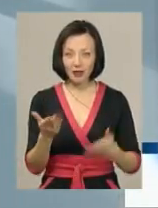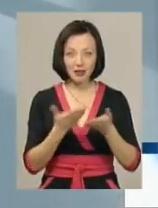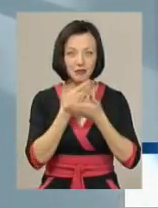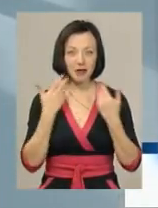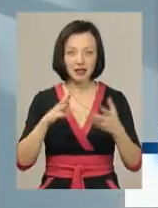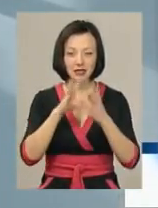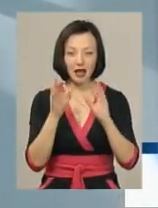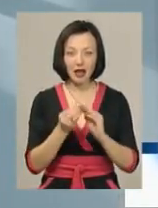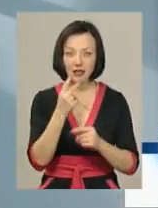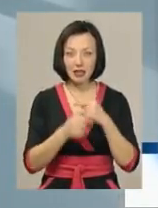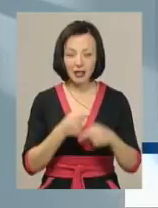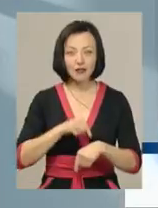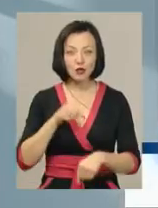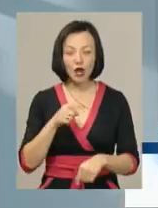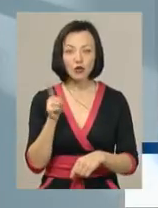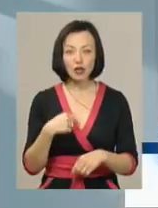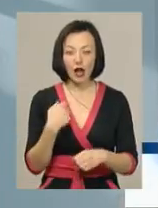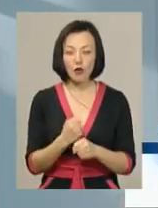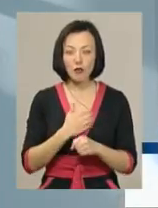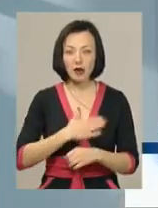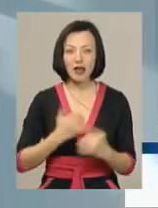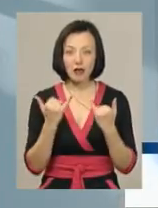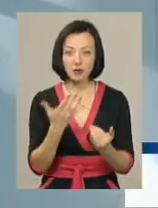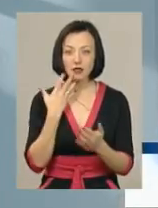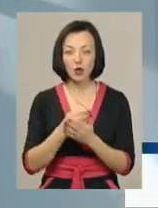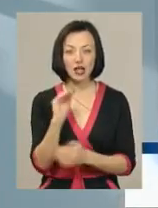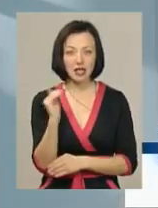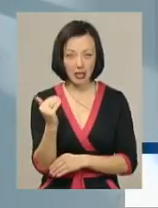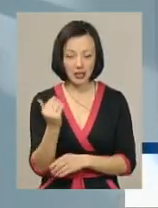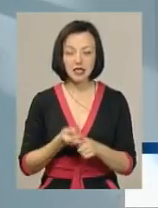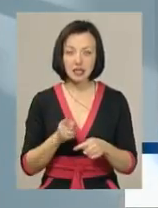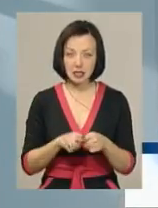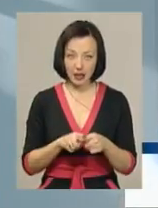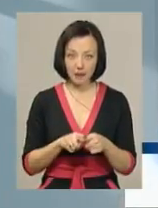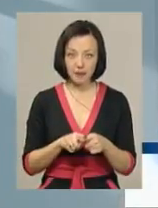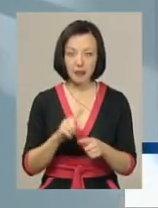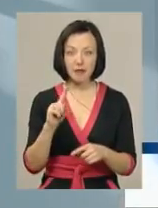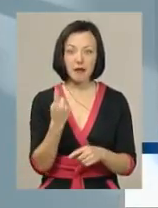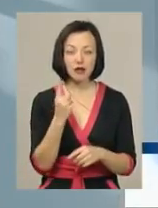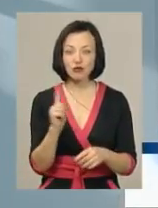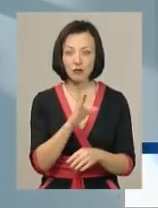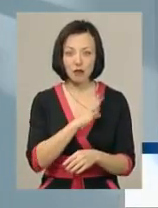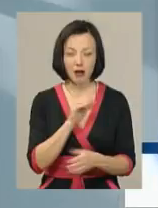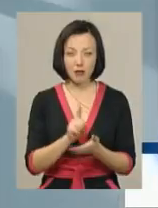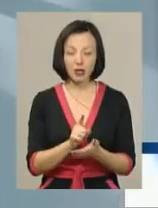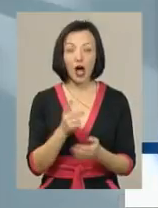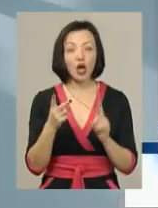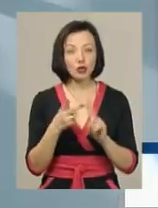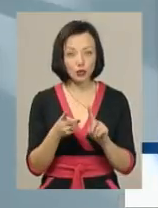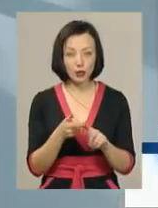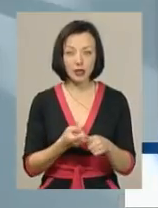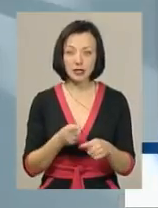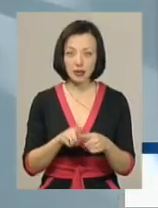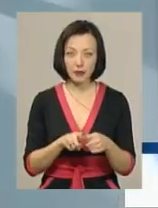таких загальних диці а Відчуття того що я роблю приємне для своєї дитини це перше що має бути і друге